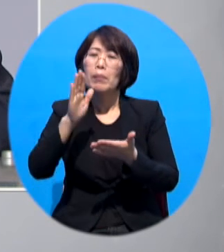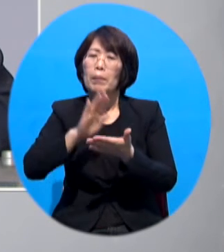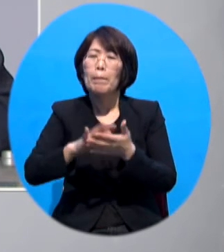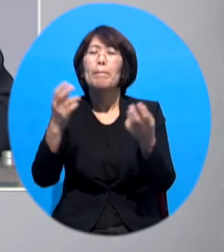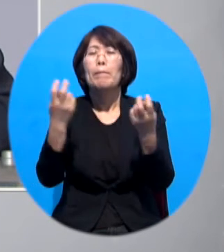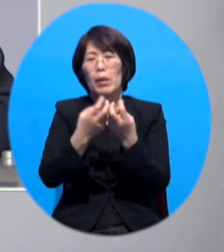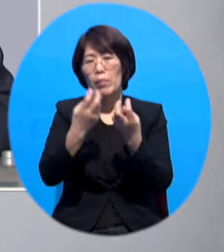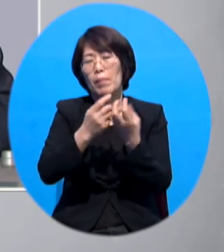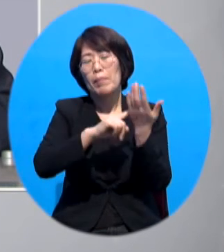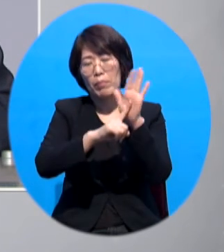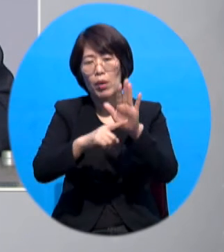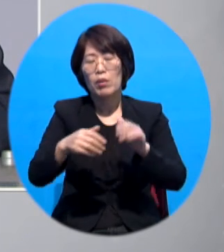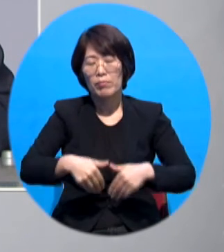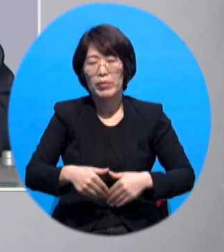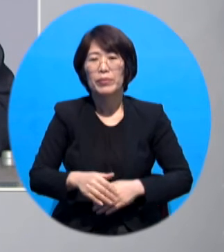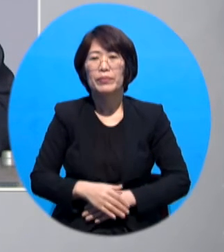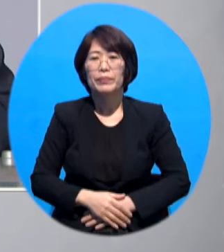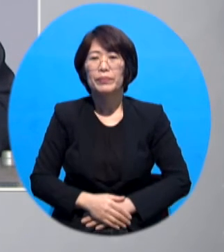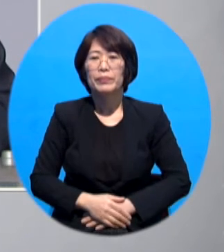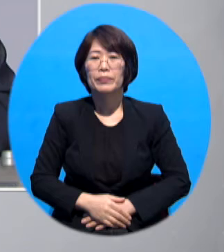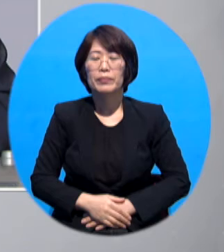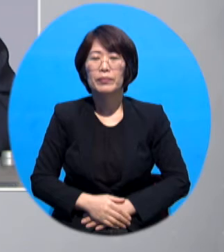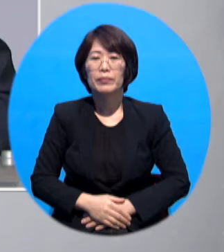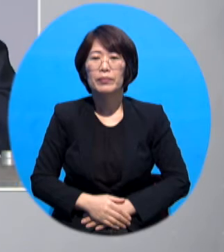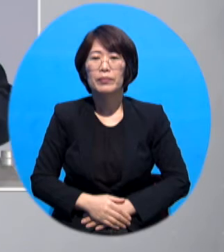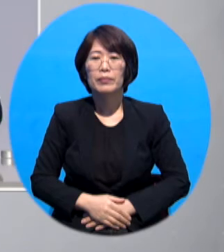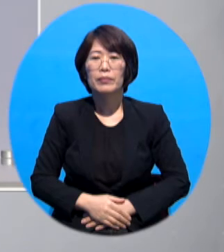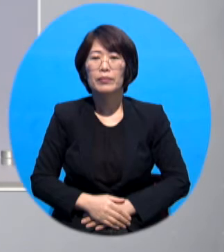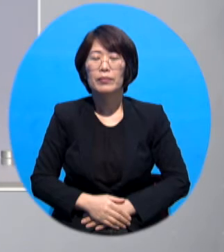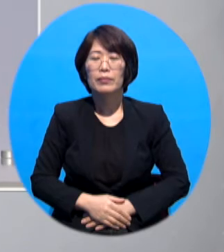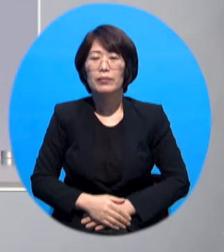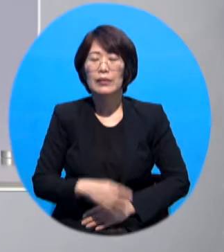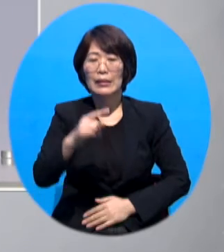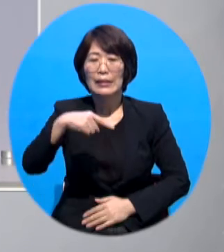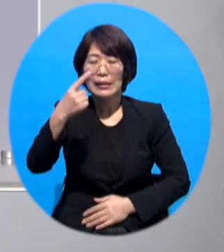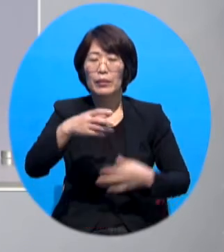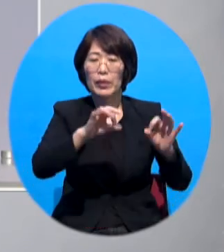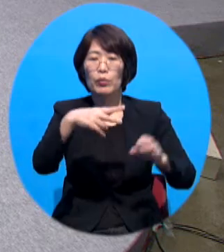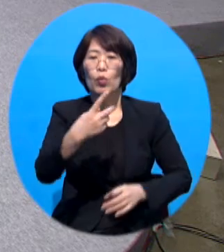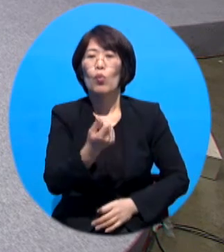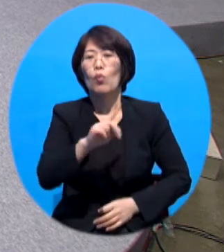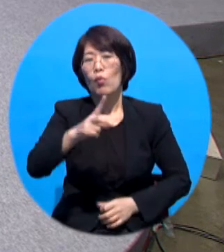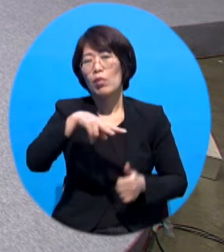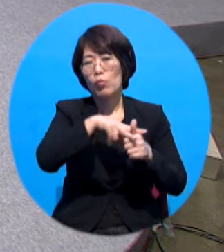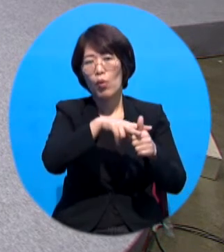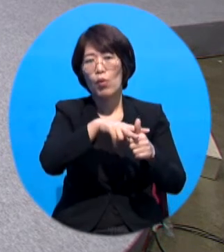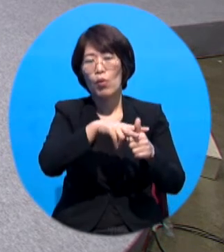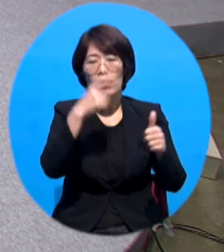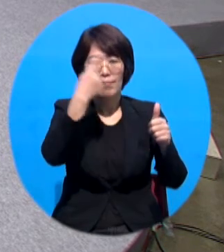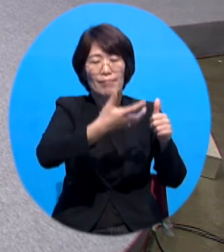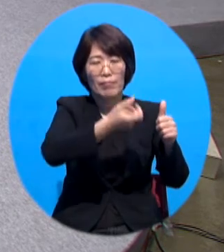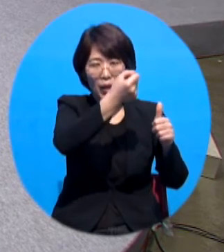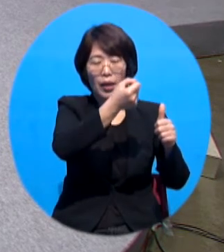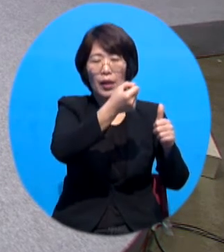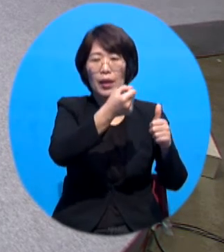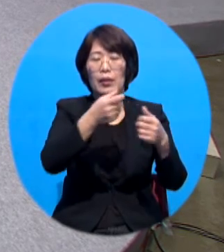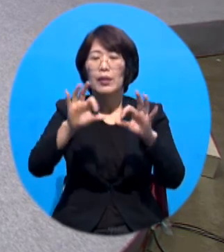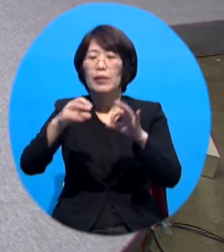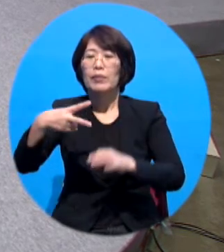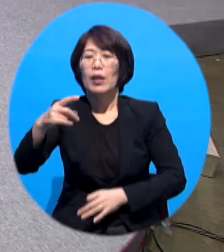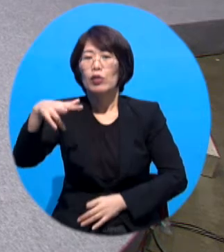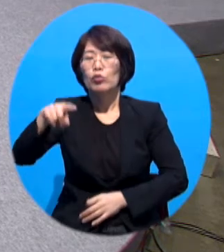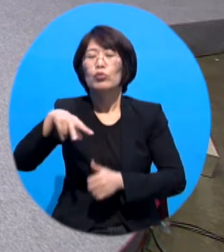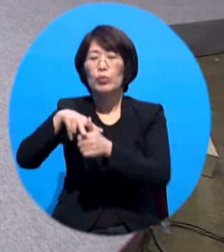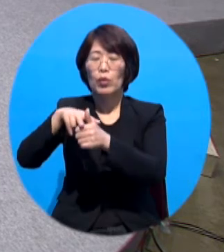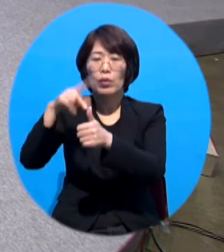내 놓으신 것이 더 합당하다고 생각합니다 4 다음은 김동한 후보에게 주도권을 드리겠습니다 먼저 김대중